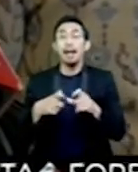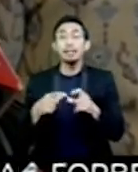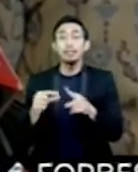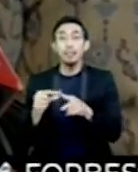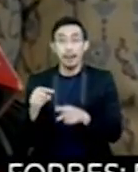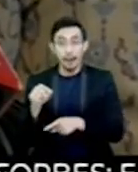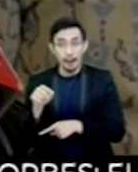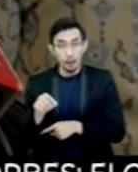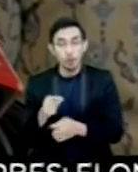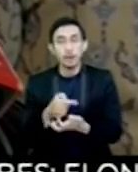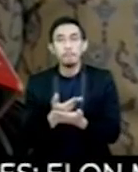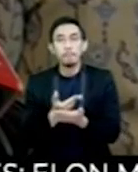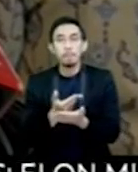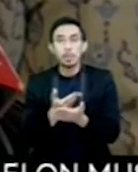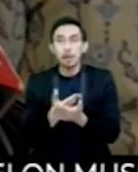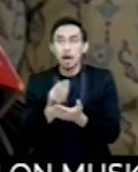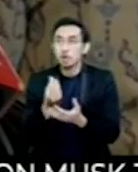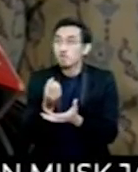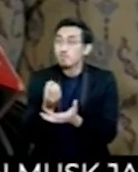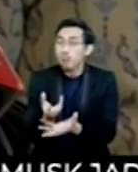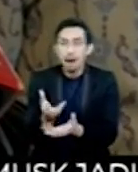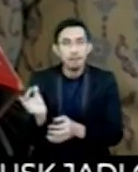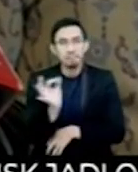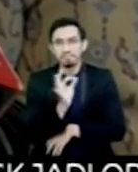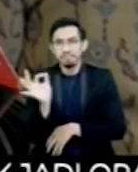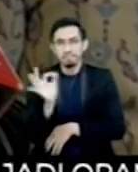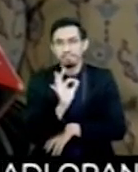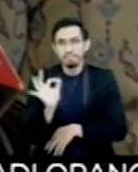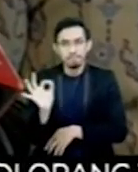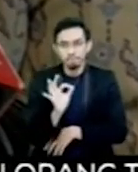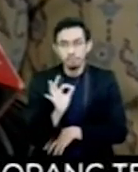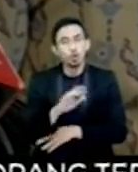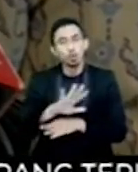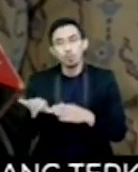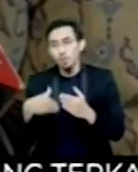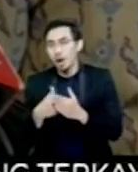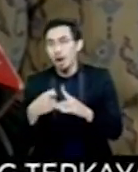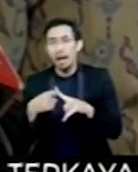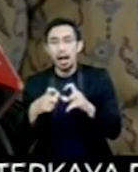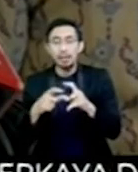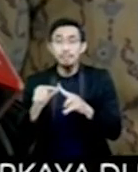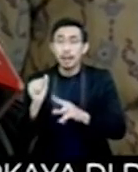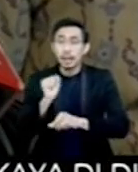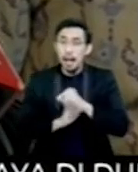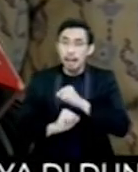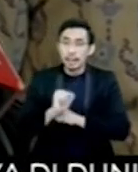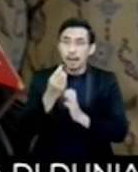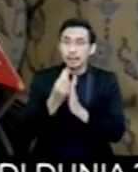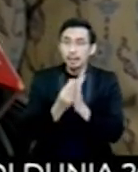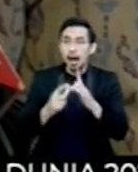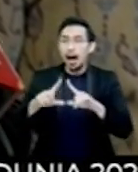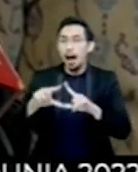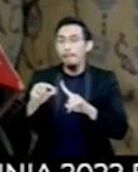minta-minta diluar semua kegiatan KSP didukung sepenuhnya oleh APBN Hai kalau ada yang minta